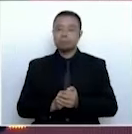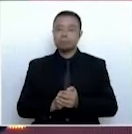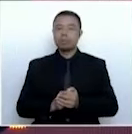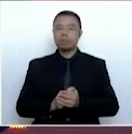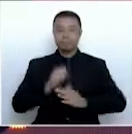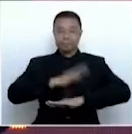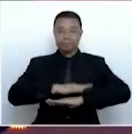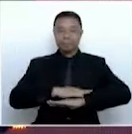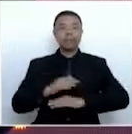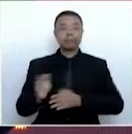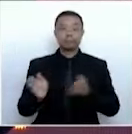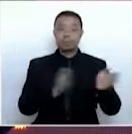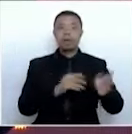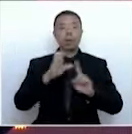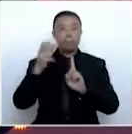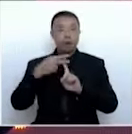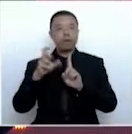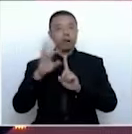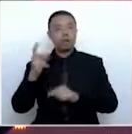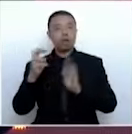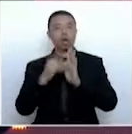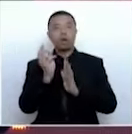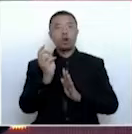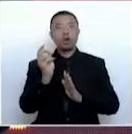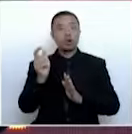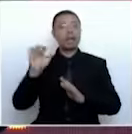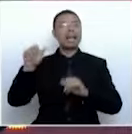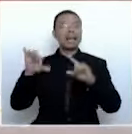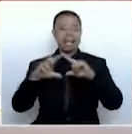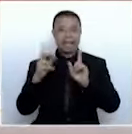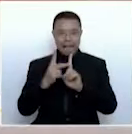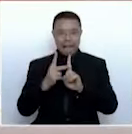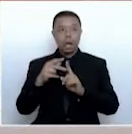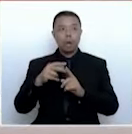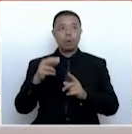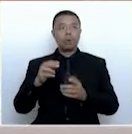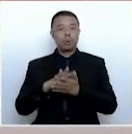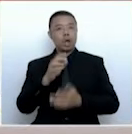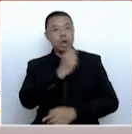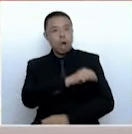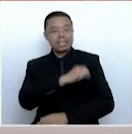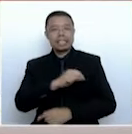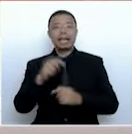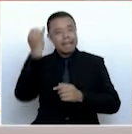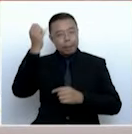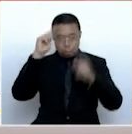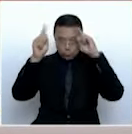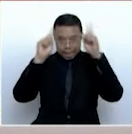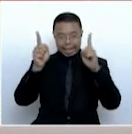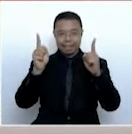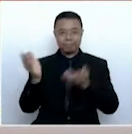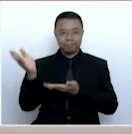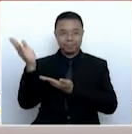Panelis selanjutnya, Profesor Dr. Nurliyah Nurdin Esos, MA, guru besar bidang ilmu politik.